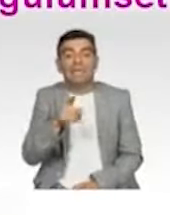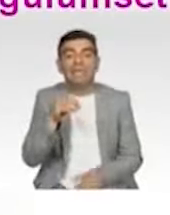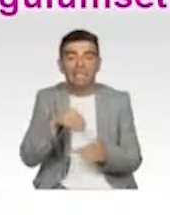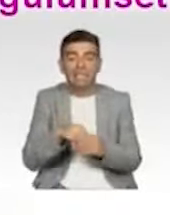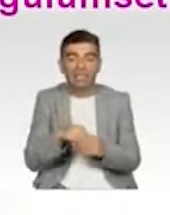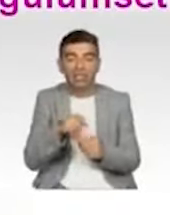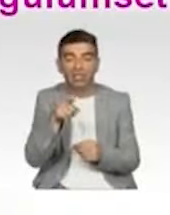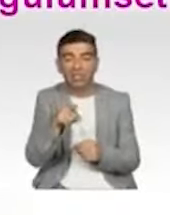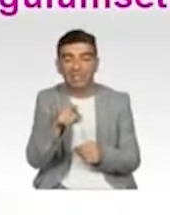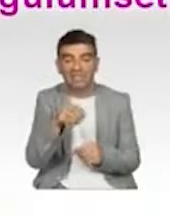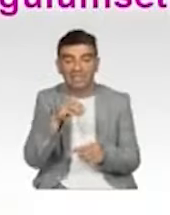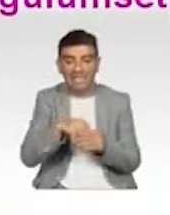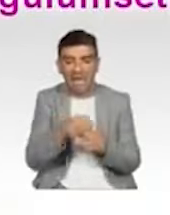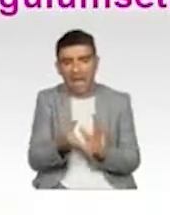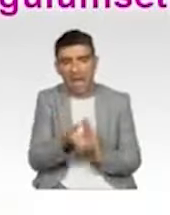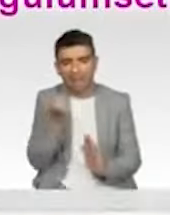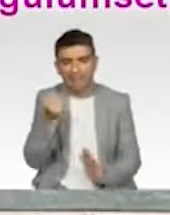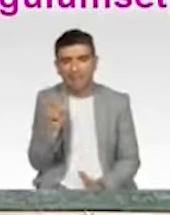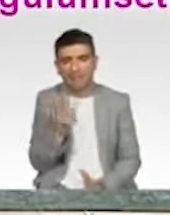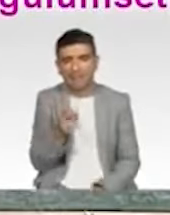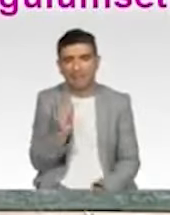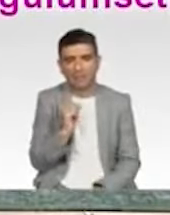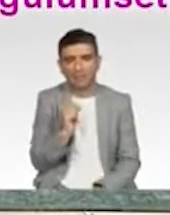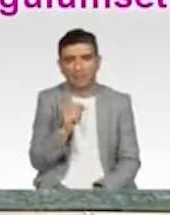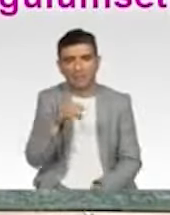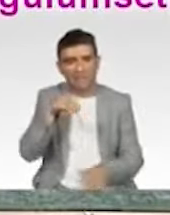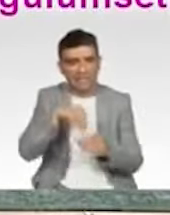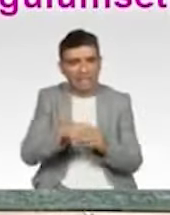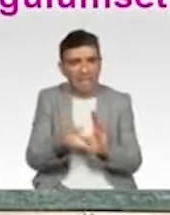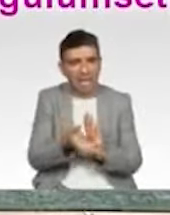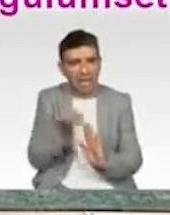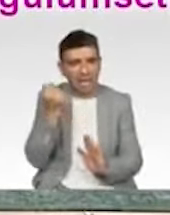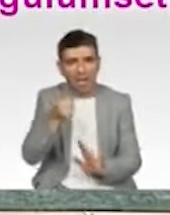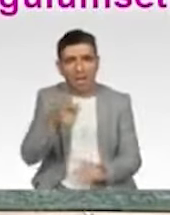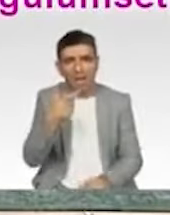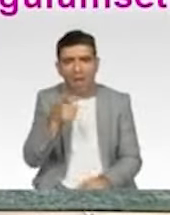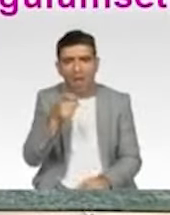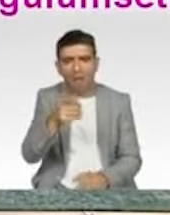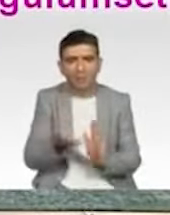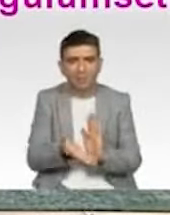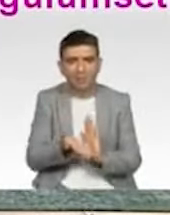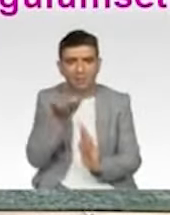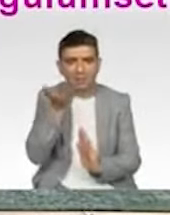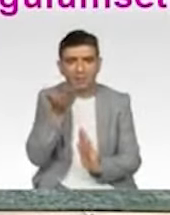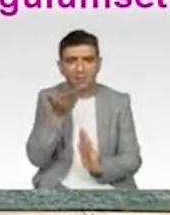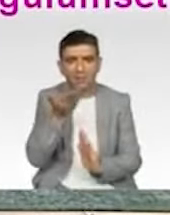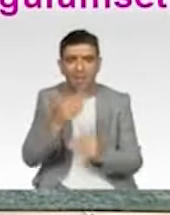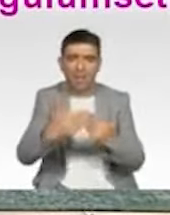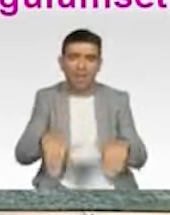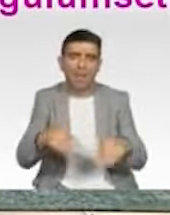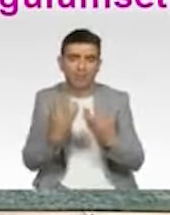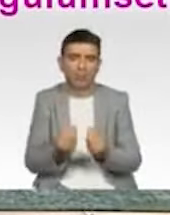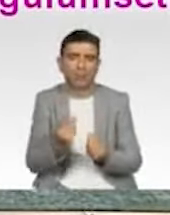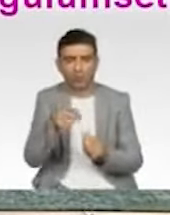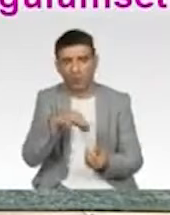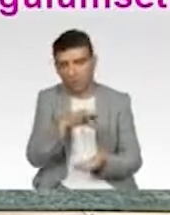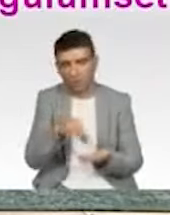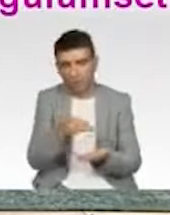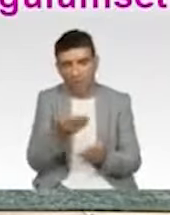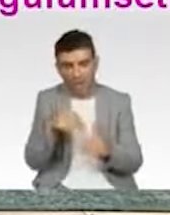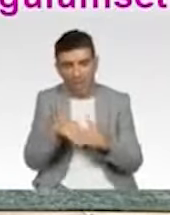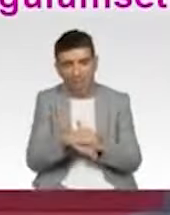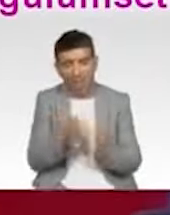içindeki demleri çıkarmanız lazım. Demi çıkardığınızda kafein miktarının artmasının önüne geçmiş olursunuz. Anladım. Çay